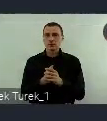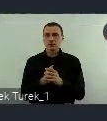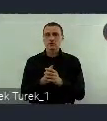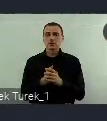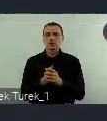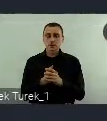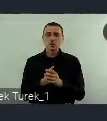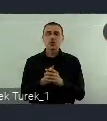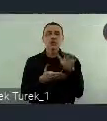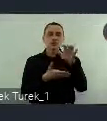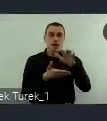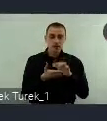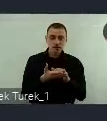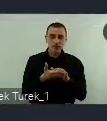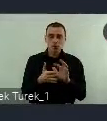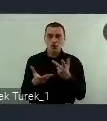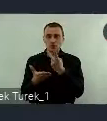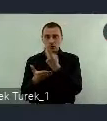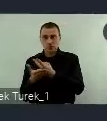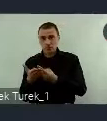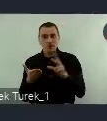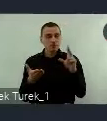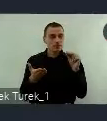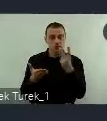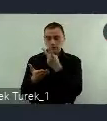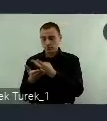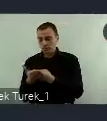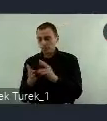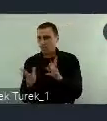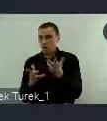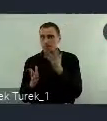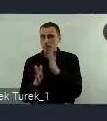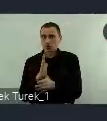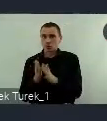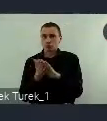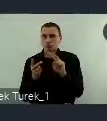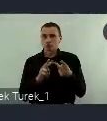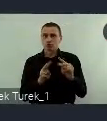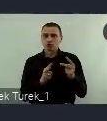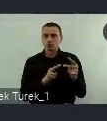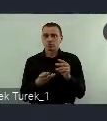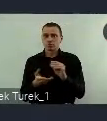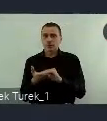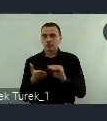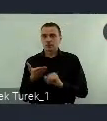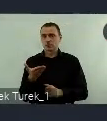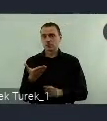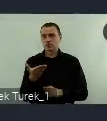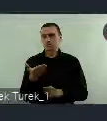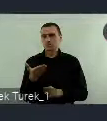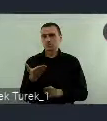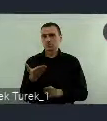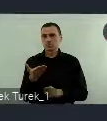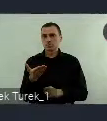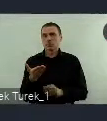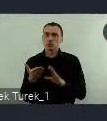doprowadzić takiej formy tak zredagowany do takiej wersji bardzo łatwiej formy bardzo łatwe a ja to porównuję żeby jakoś zobrazować do Ala ma kota